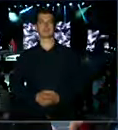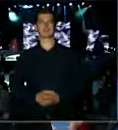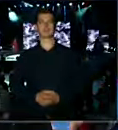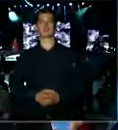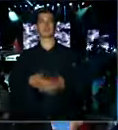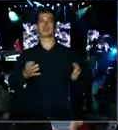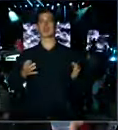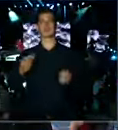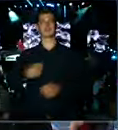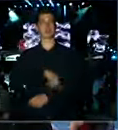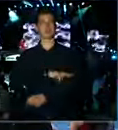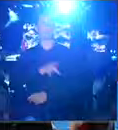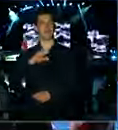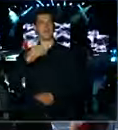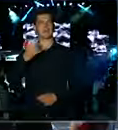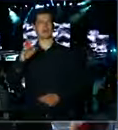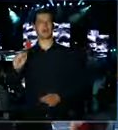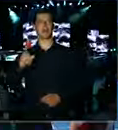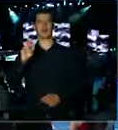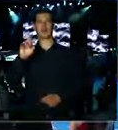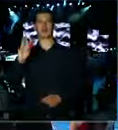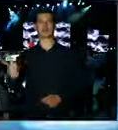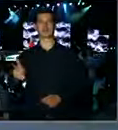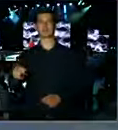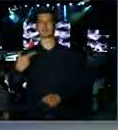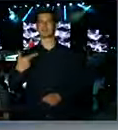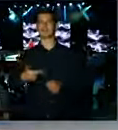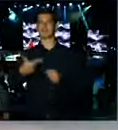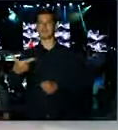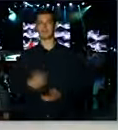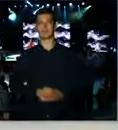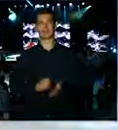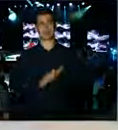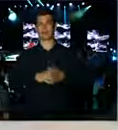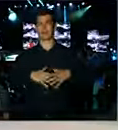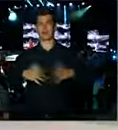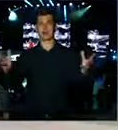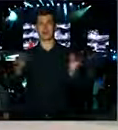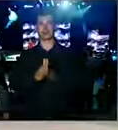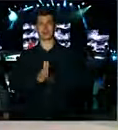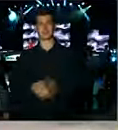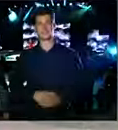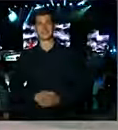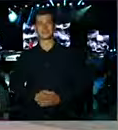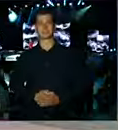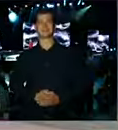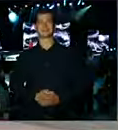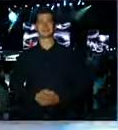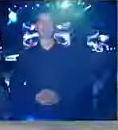I poznanianka Emilia Krok, lat 22. Wielkie brawa!